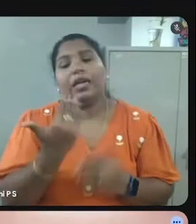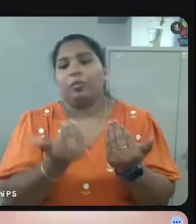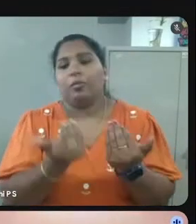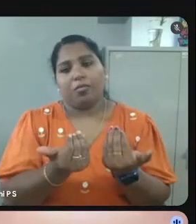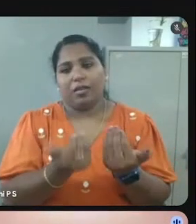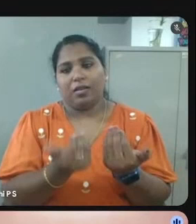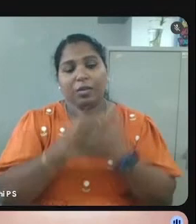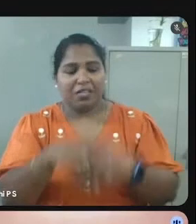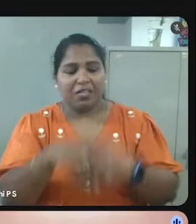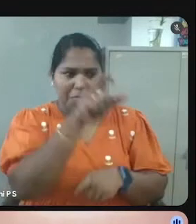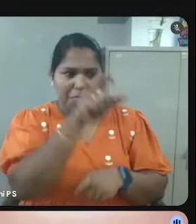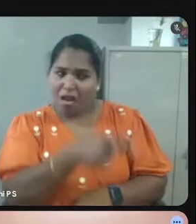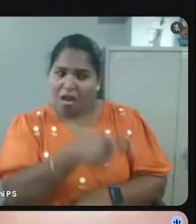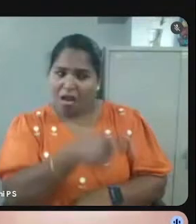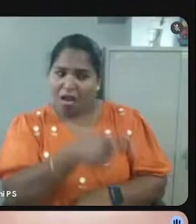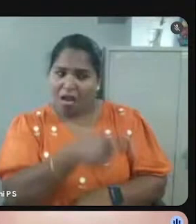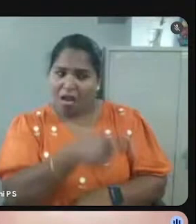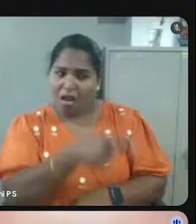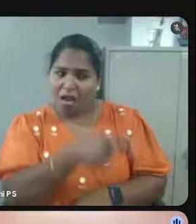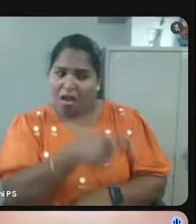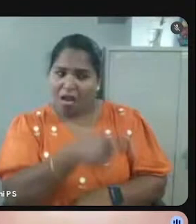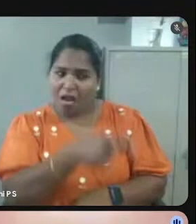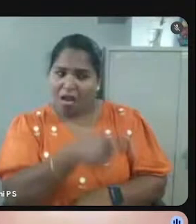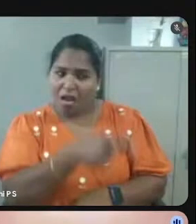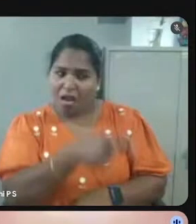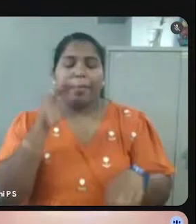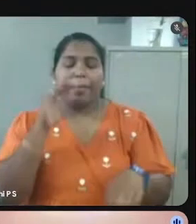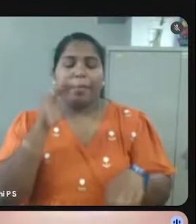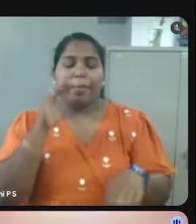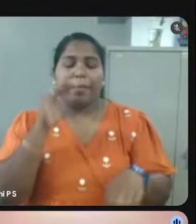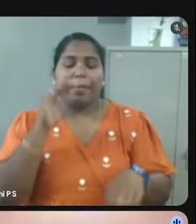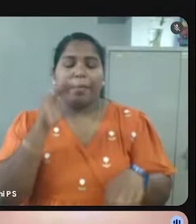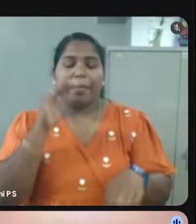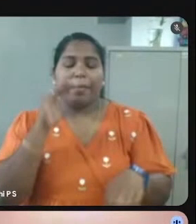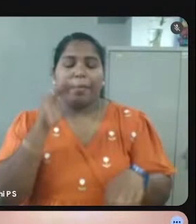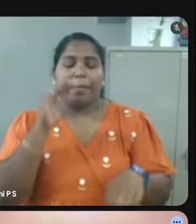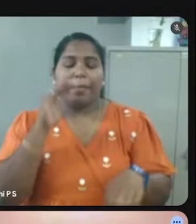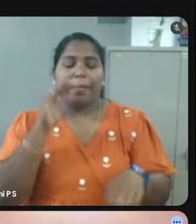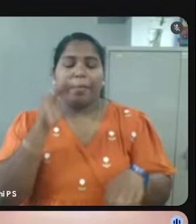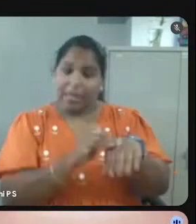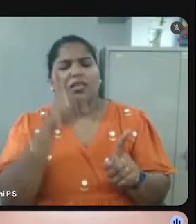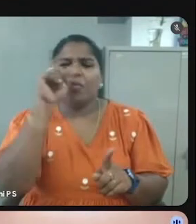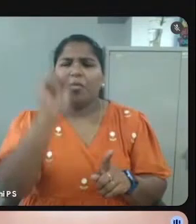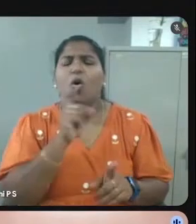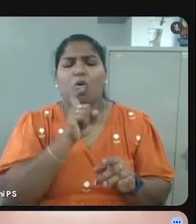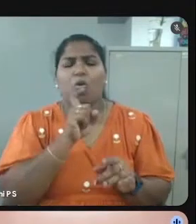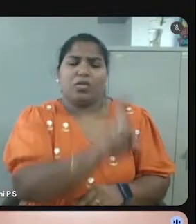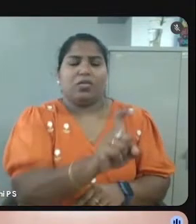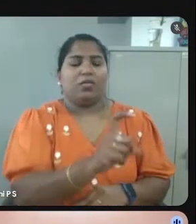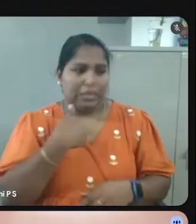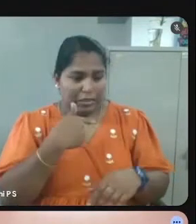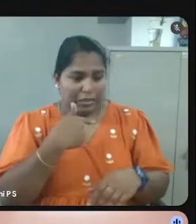സാധ്യതയുണ്ട്. അപ്പൊ അത് എങ്ങനെ ചെയ്യും? ഒരു ടച്ചിന് പറയുമ്പോൾ തെറപ്പിസ്റ്റ് ഒരു ഫസ്റ്റ് പെർമിഷൻ, ഒരു കൺസേൺ എടുക്കും. ക്യാൻ ഐ ടച്ച്